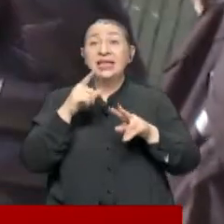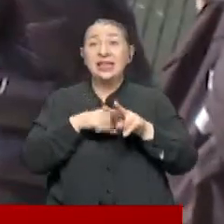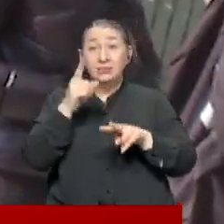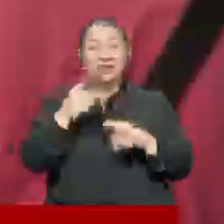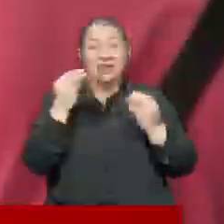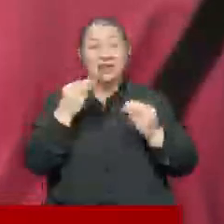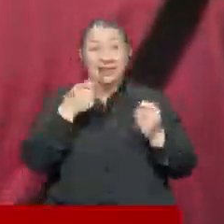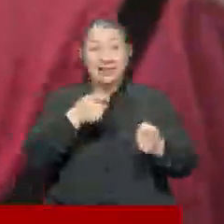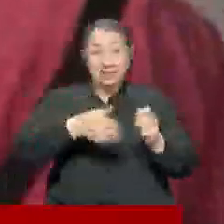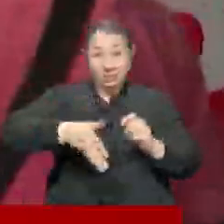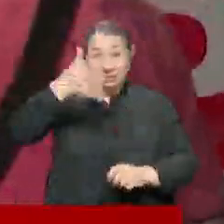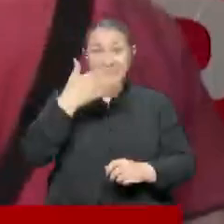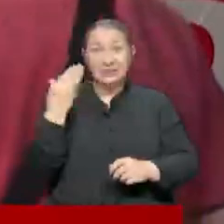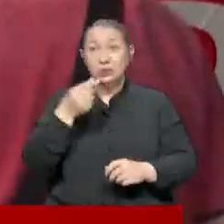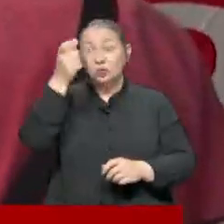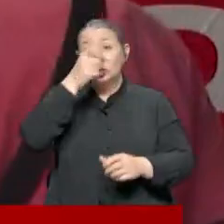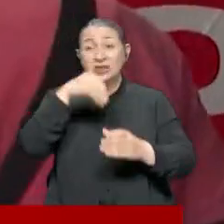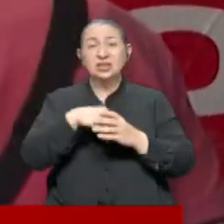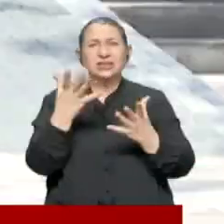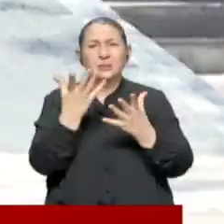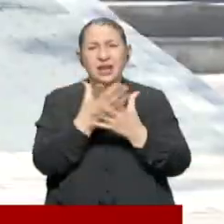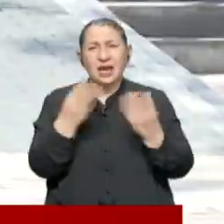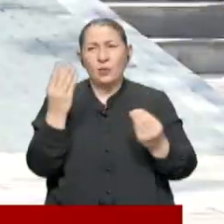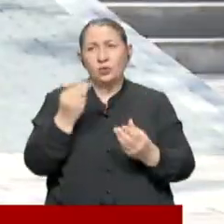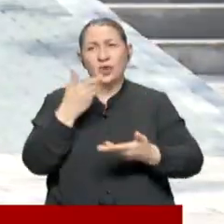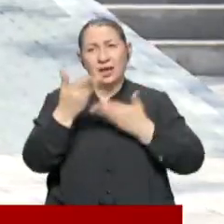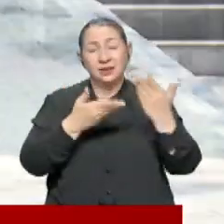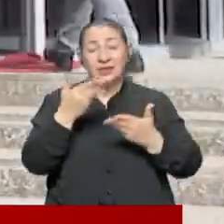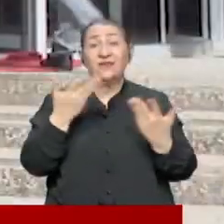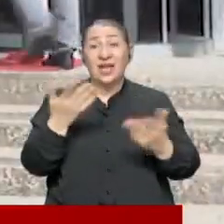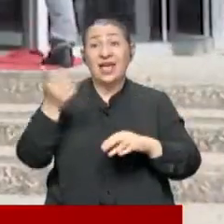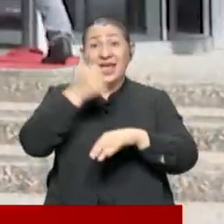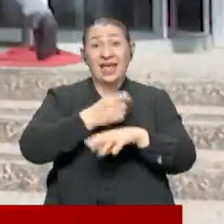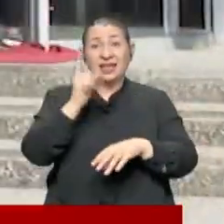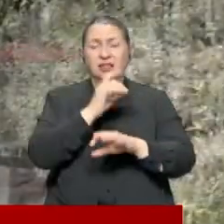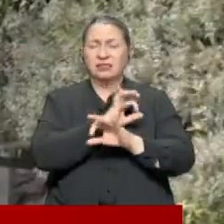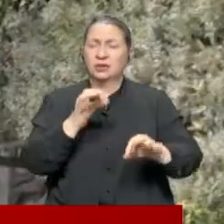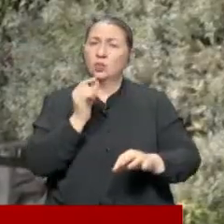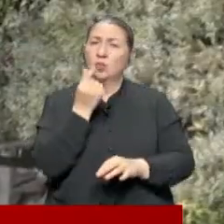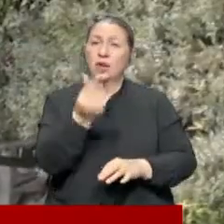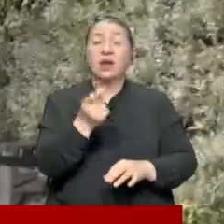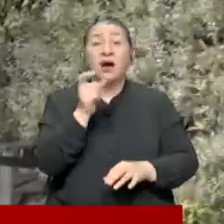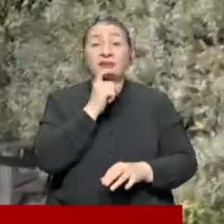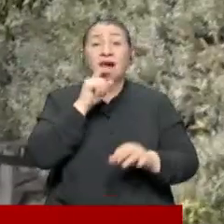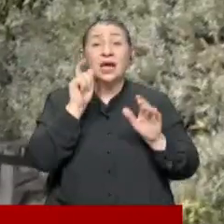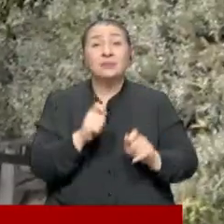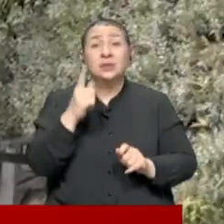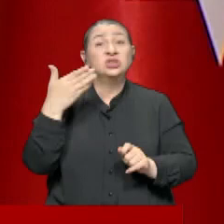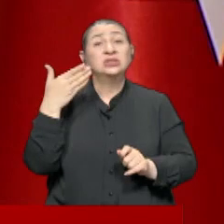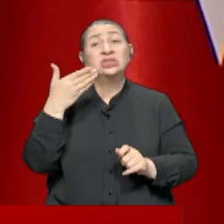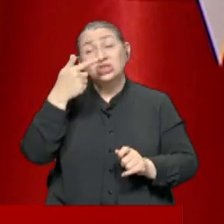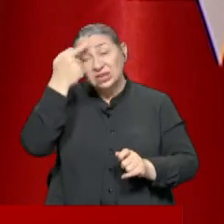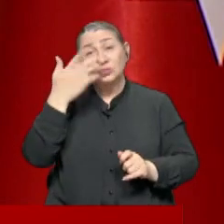iyi yetişmiş gençlerin Türkiye için nasıl bir kayıp olduğunu da anlattı ve iktidarı net uyardı. Hata yapacak payımız yok